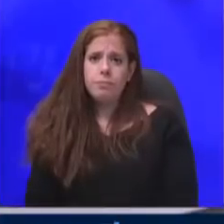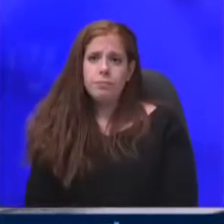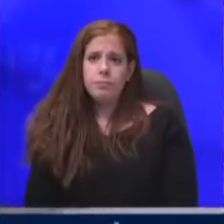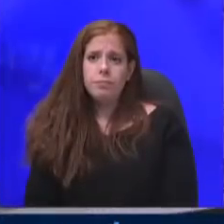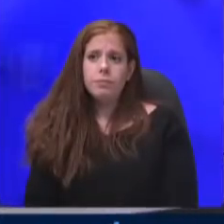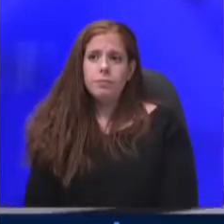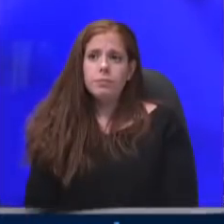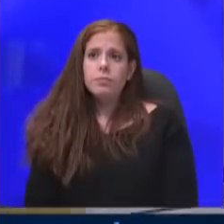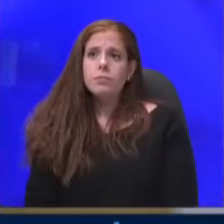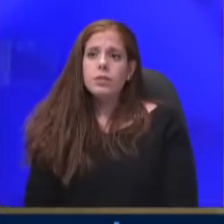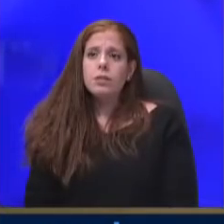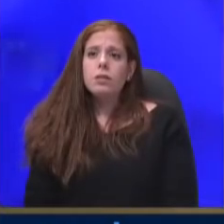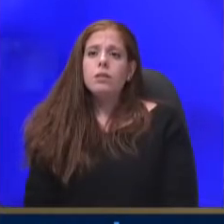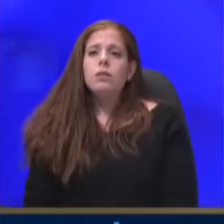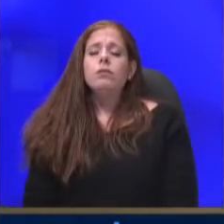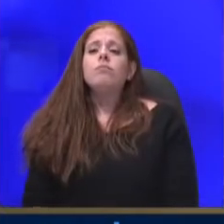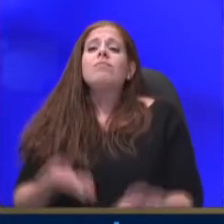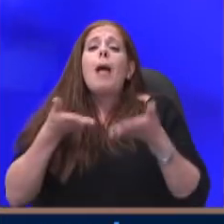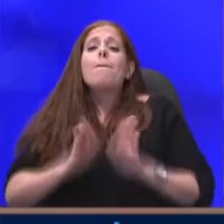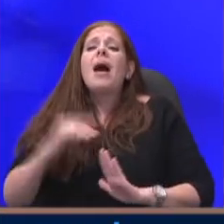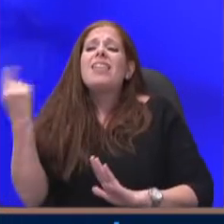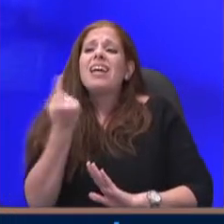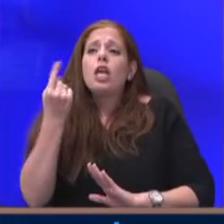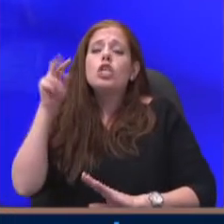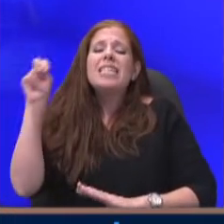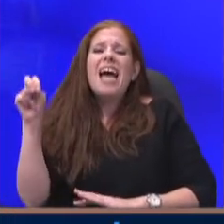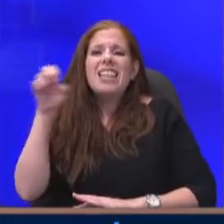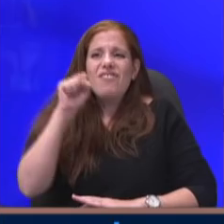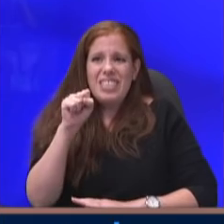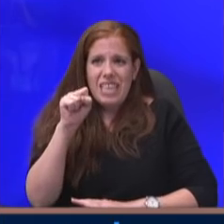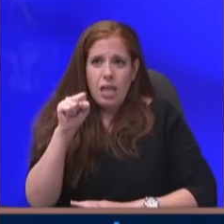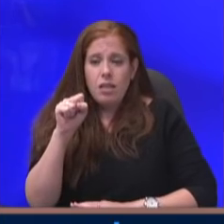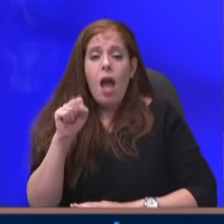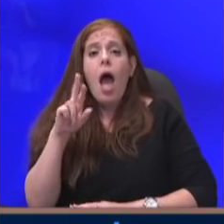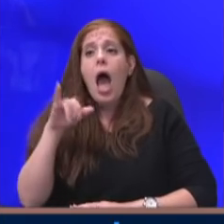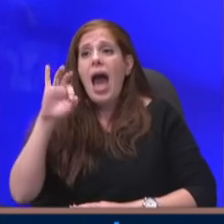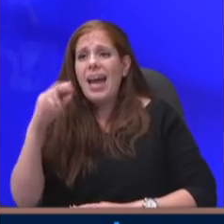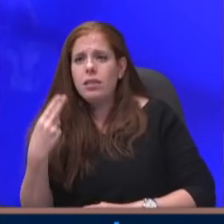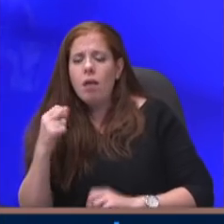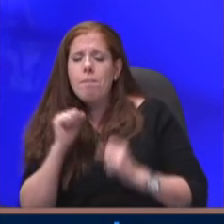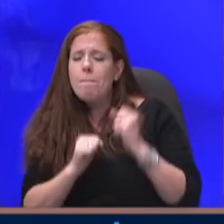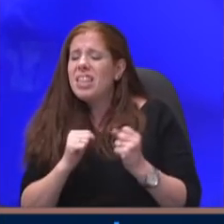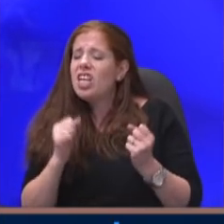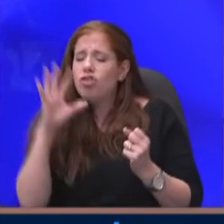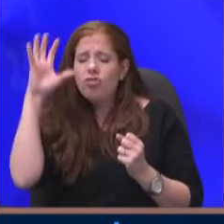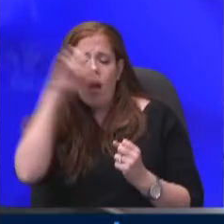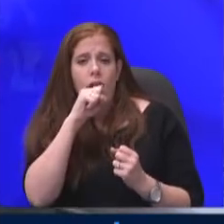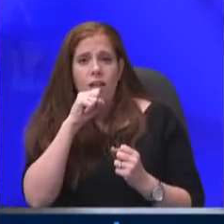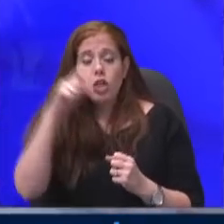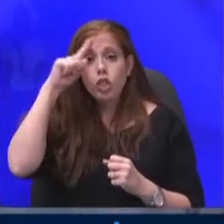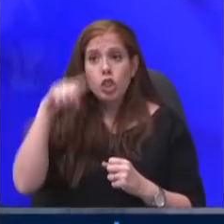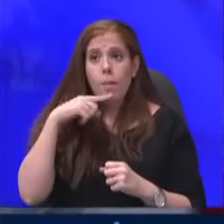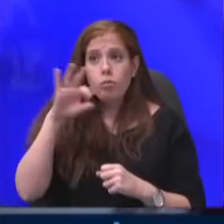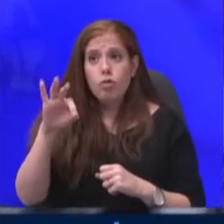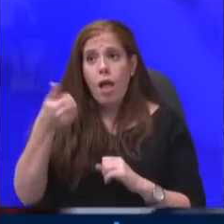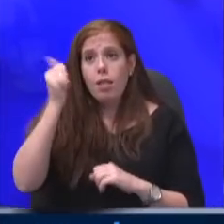ביתם היחידה של סניה ונדיה אפשטיין, ריטה, מתקשה היום לעכל שאביה רצח אמש את אמה והתאבד